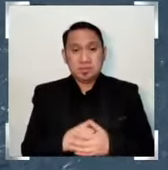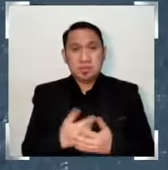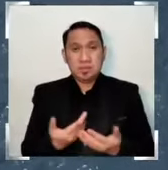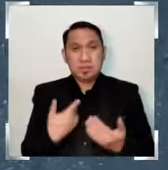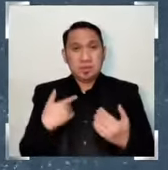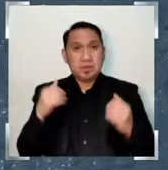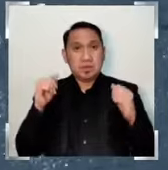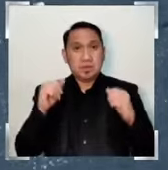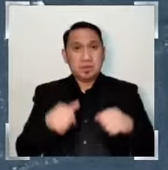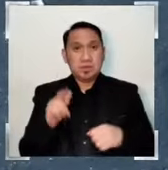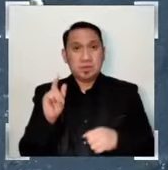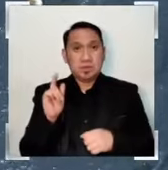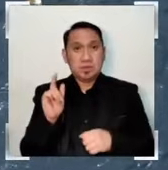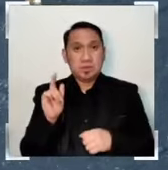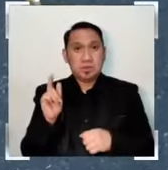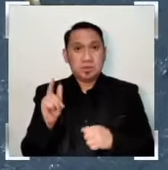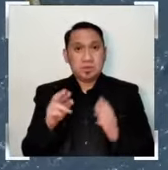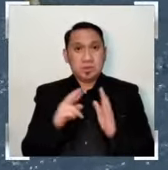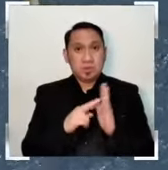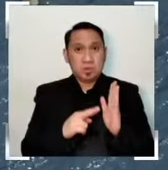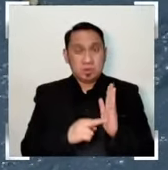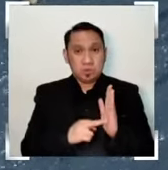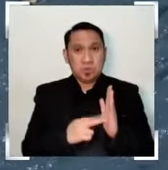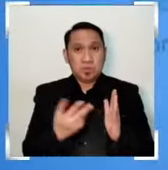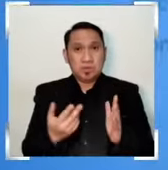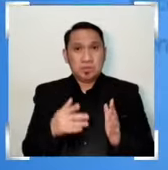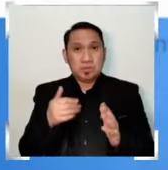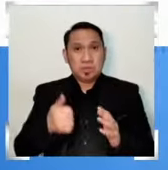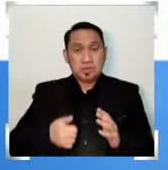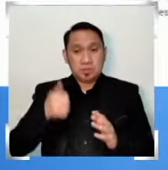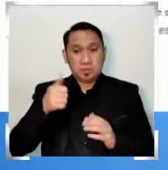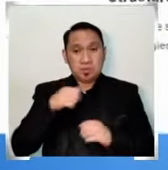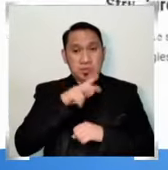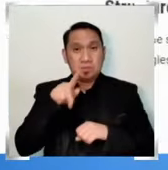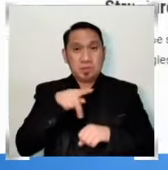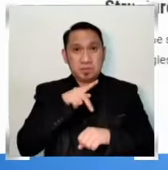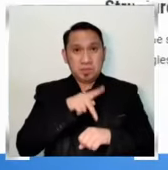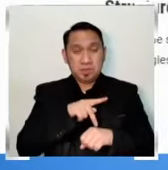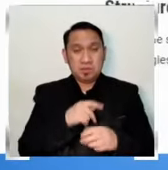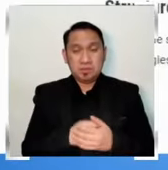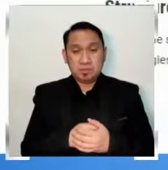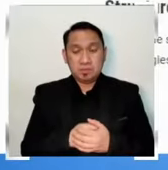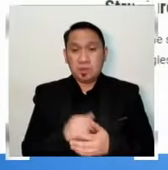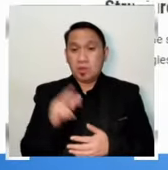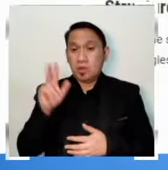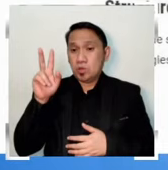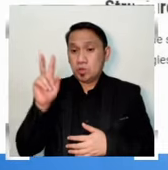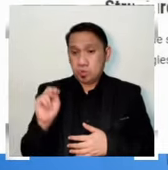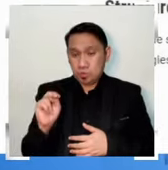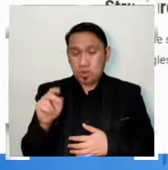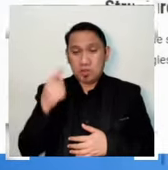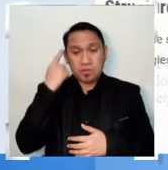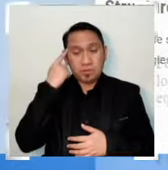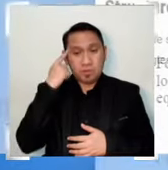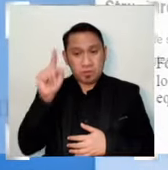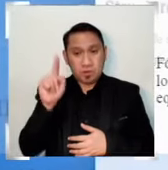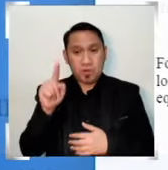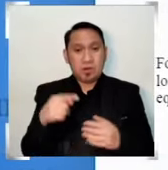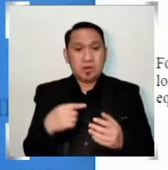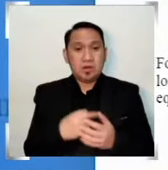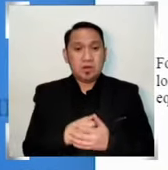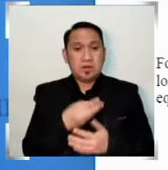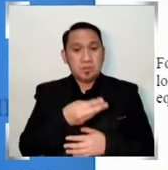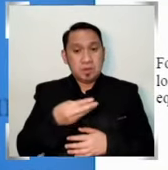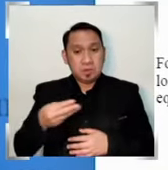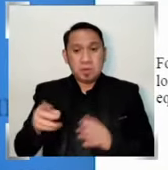2016 arbitral ruling na napanalunan ng Pilipinas. Sa ilalim ng UN Convention on Certain Conventional Weapons, bawal ang